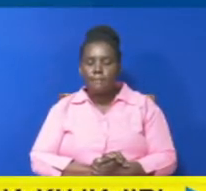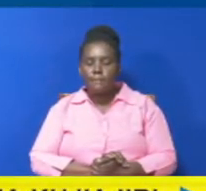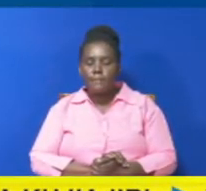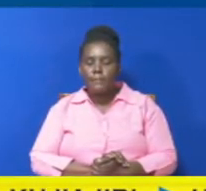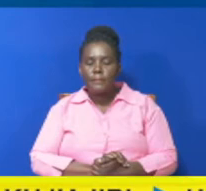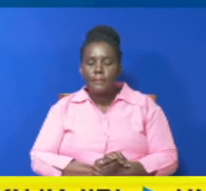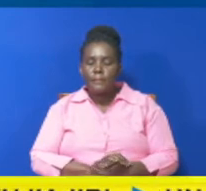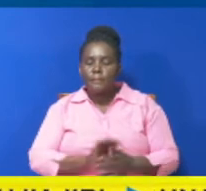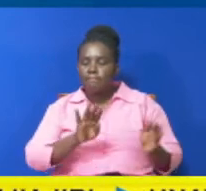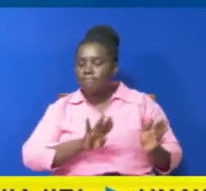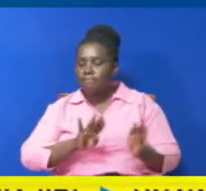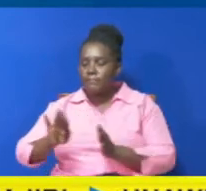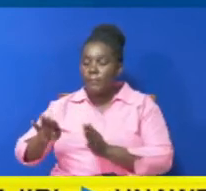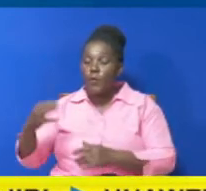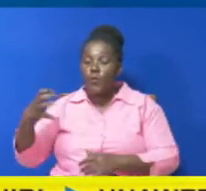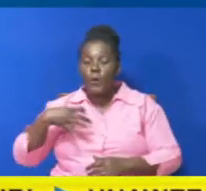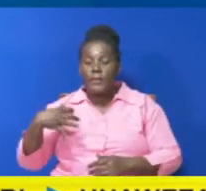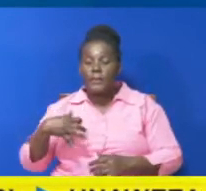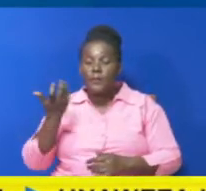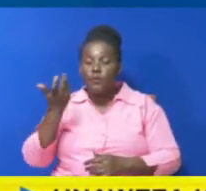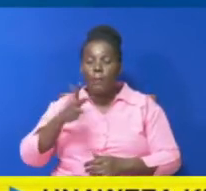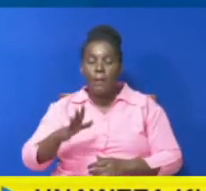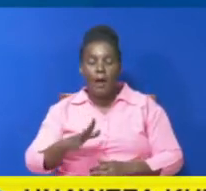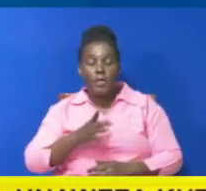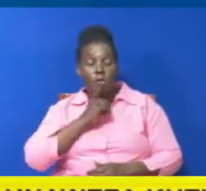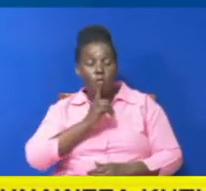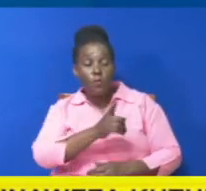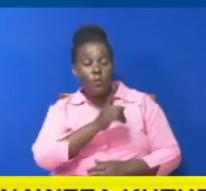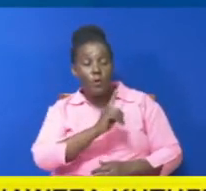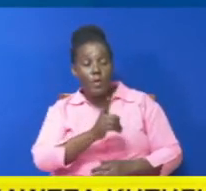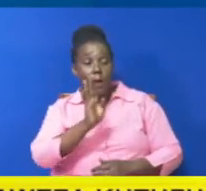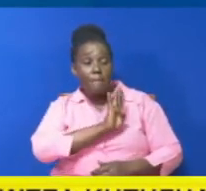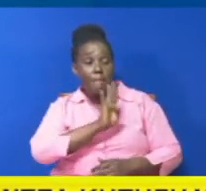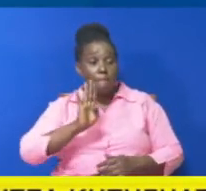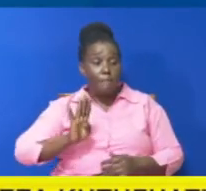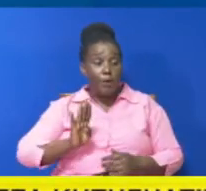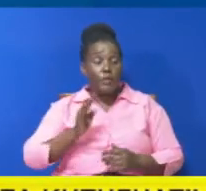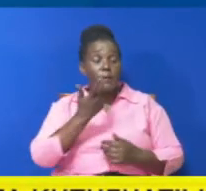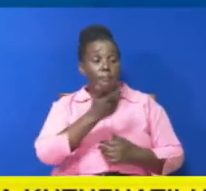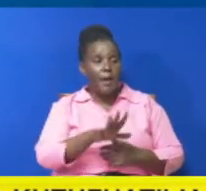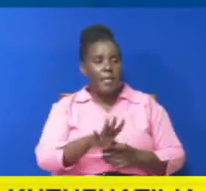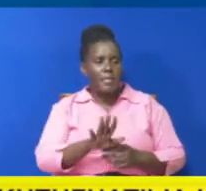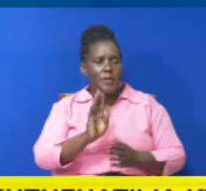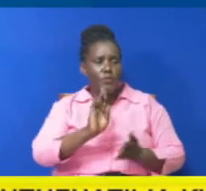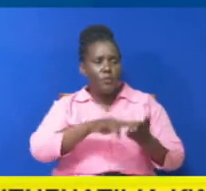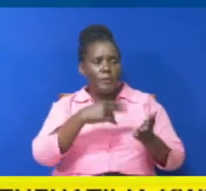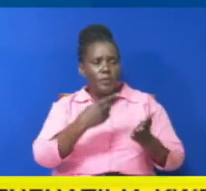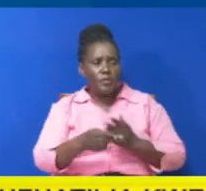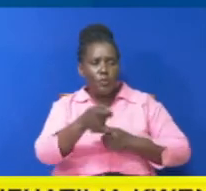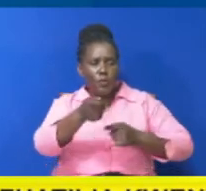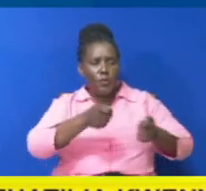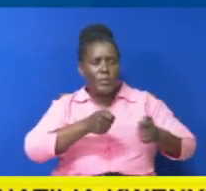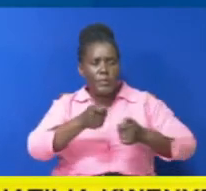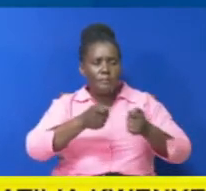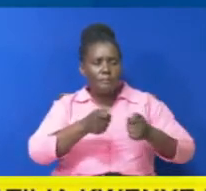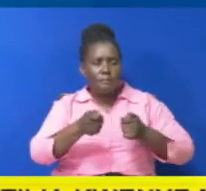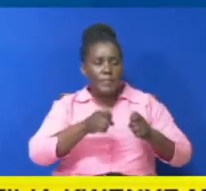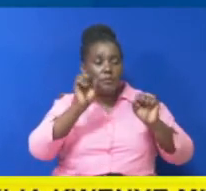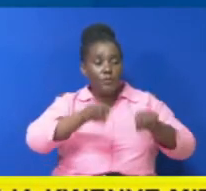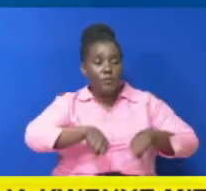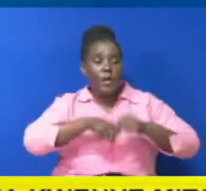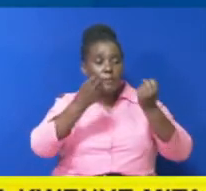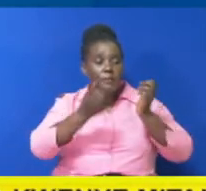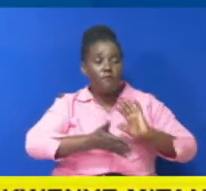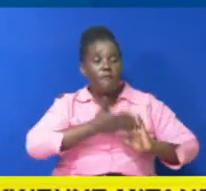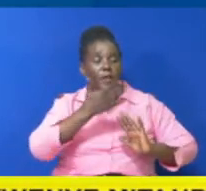Ijumaa Weso amekemea bodi za maji zinazoshindwa kudhibiti uharibifu wa mazingira unaofanywa na wakulima na wafugaji kwenye mabonde ya